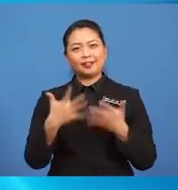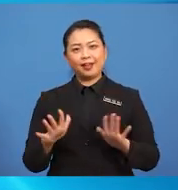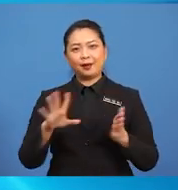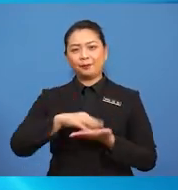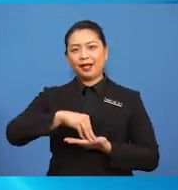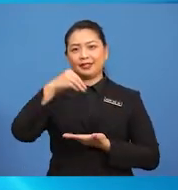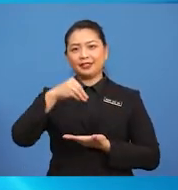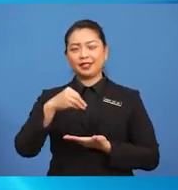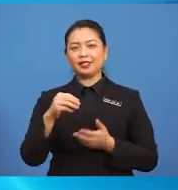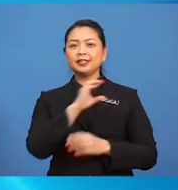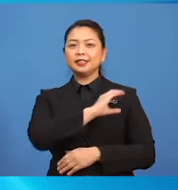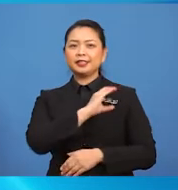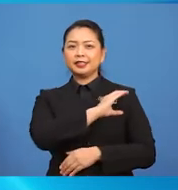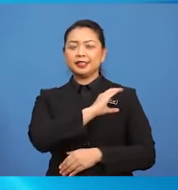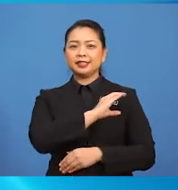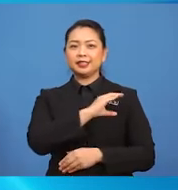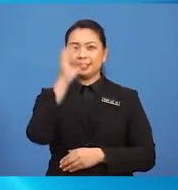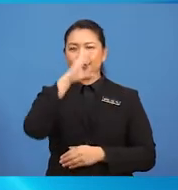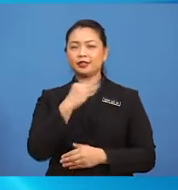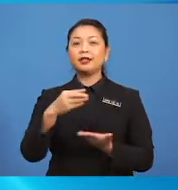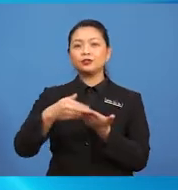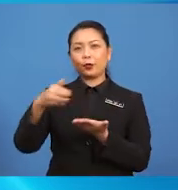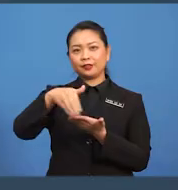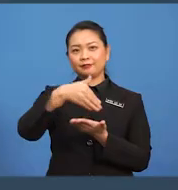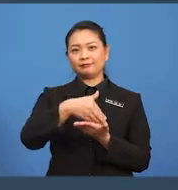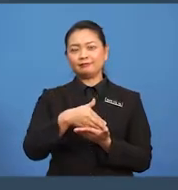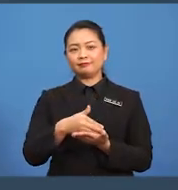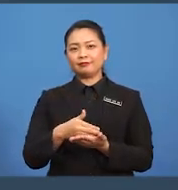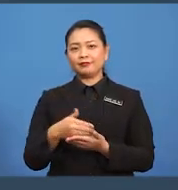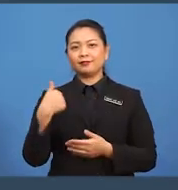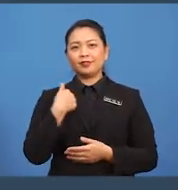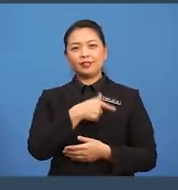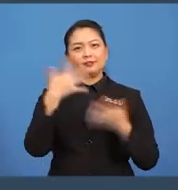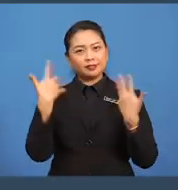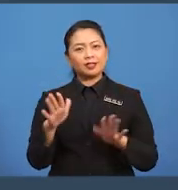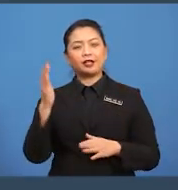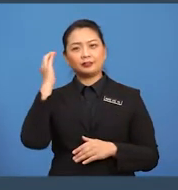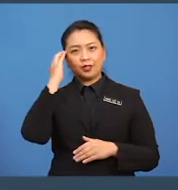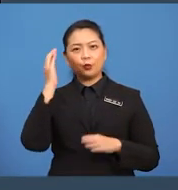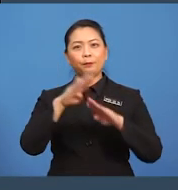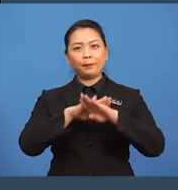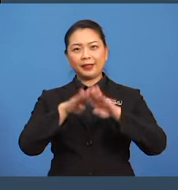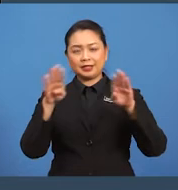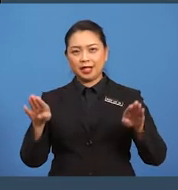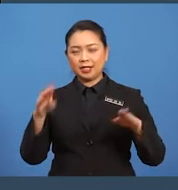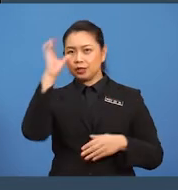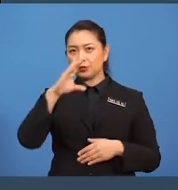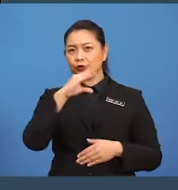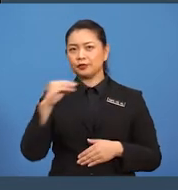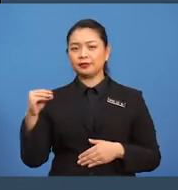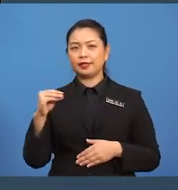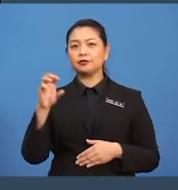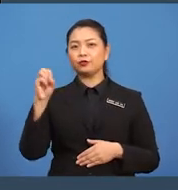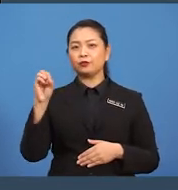telah belajar tentang ciri-ciri search dan sort. Kita telah mengetahui perbezaan search dan